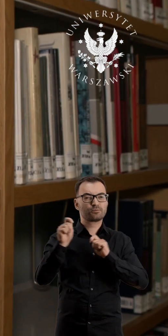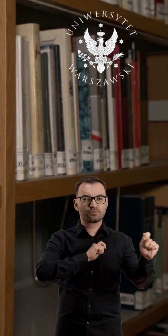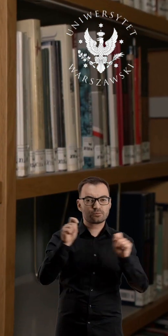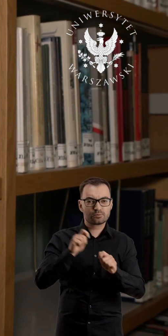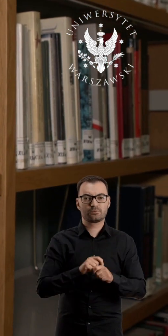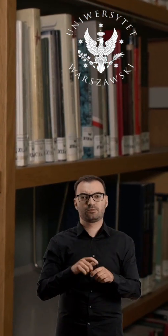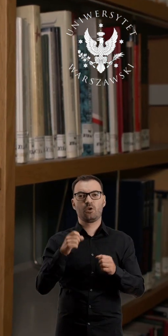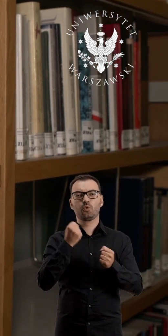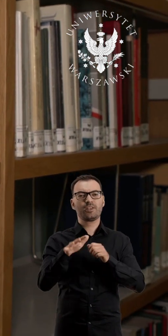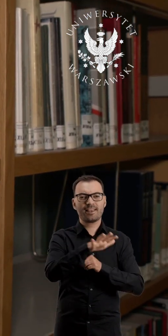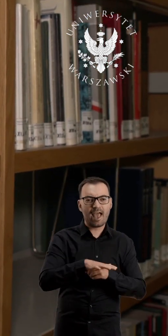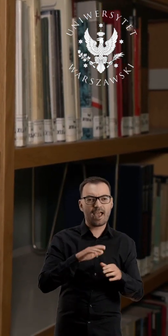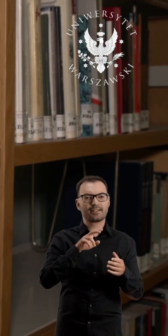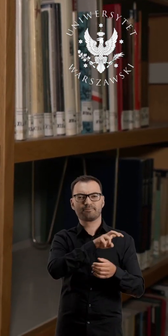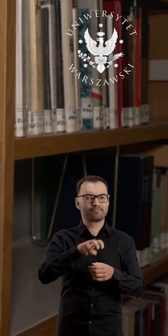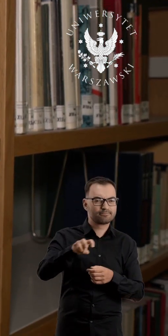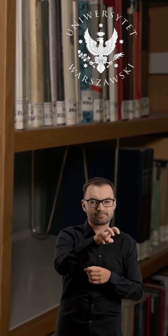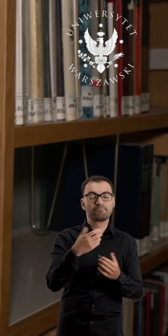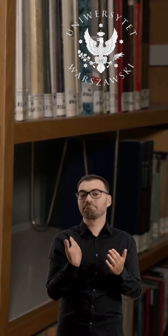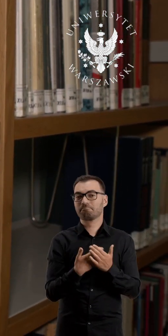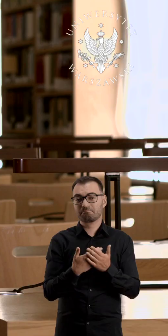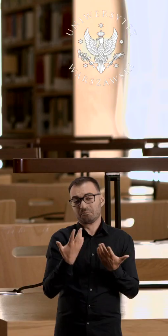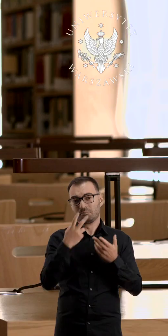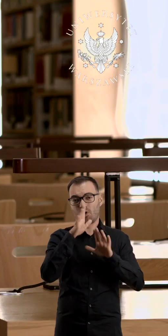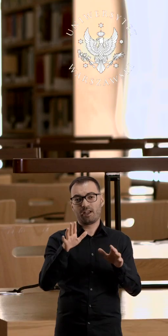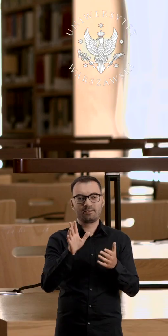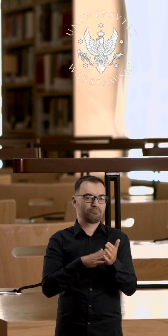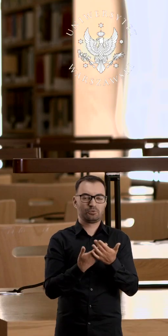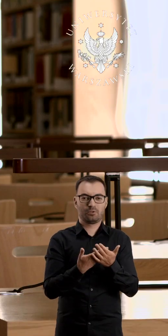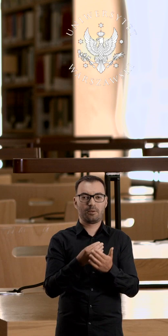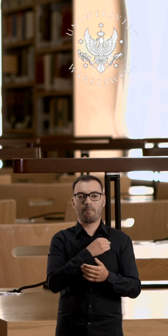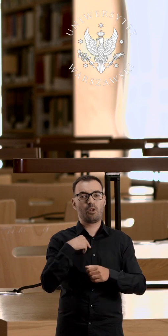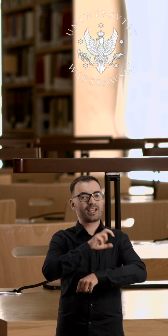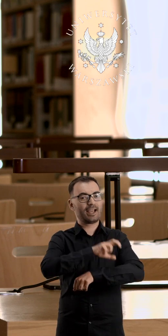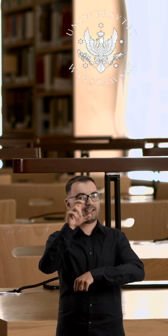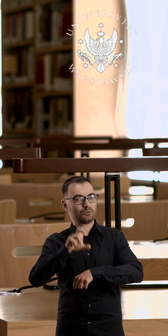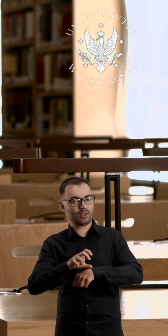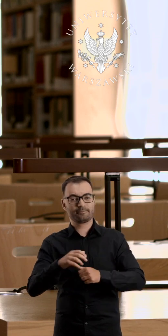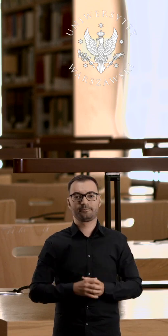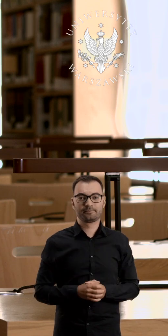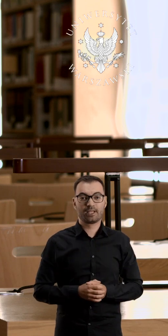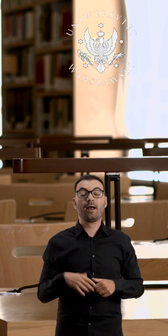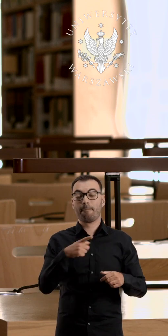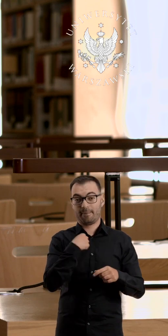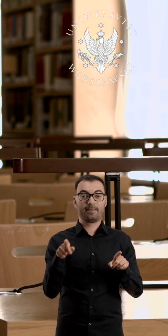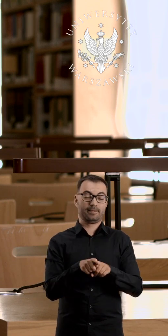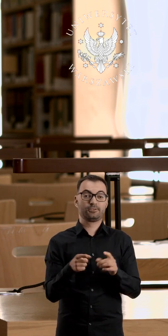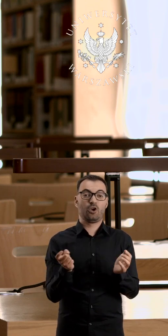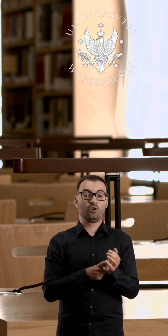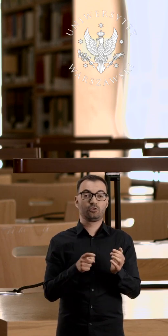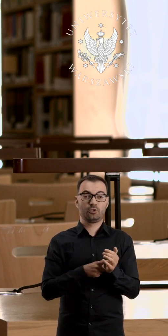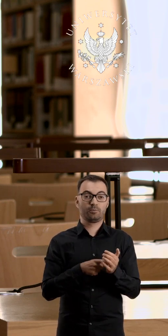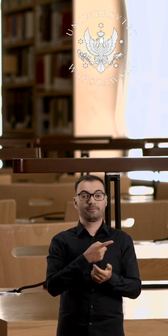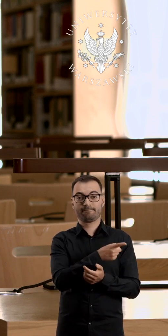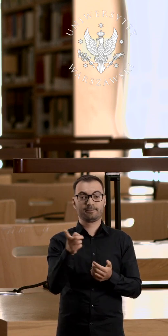poruszamy się w trudnym terenie po to, żeby pokazywać Państwu historię architektury polskiej. Jak i oczekujemy od